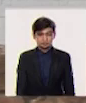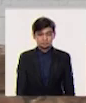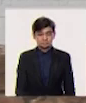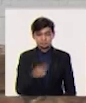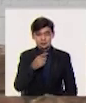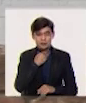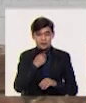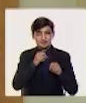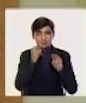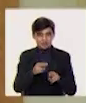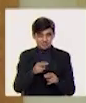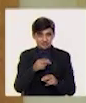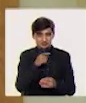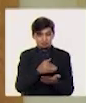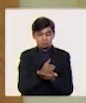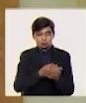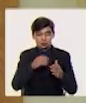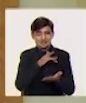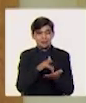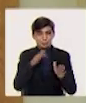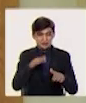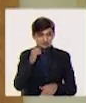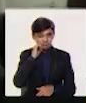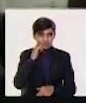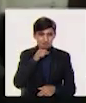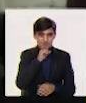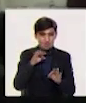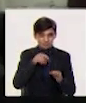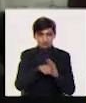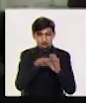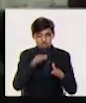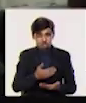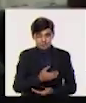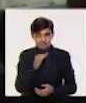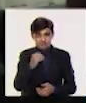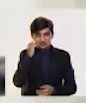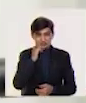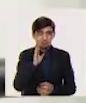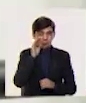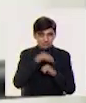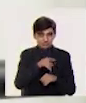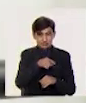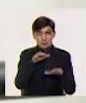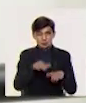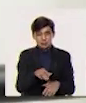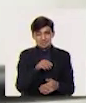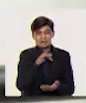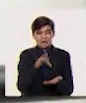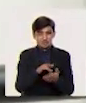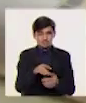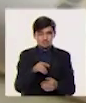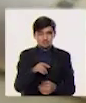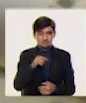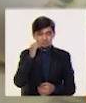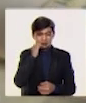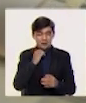Бұл семейдің арнайы әлеуметтік қызмет көрсету орталығы. Қара шаңырақтың төрінде қалқайып отыратын қариялар осы орталықта көп болған соң қарттар